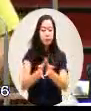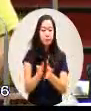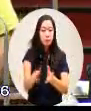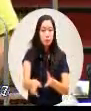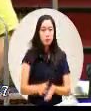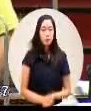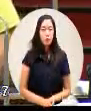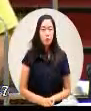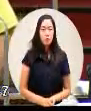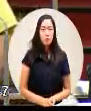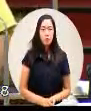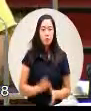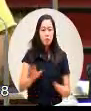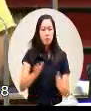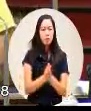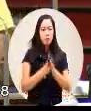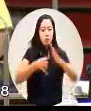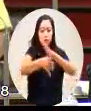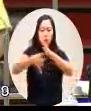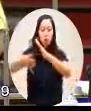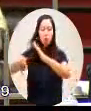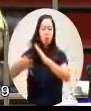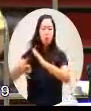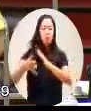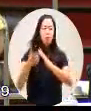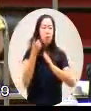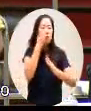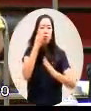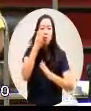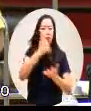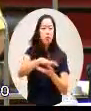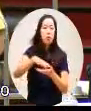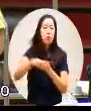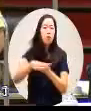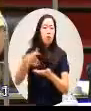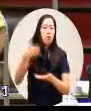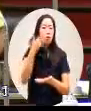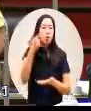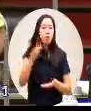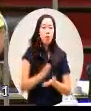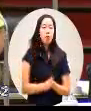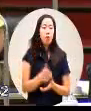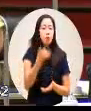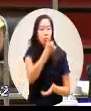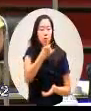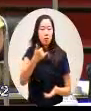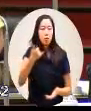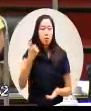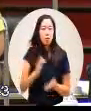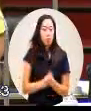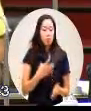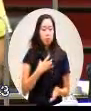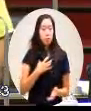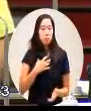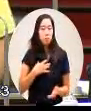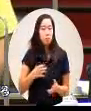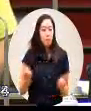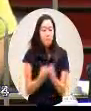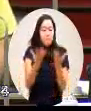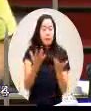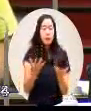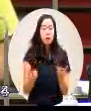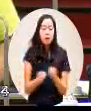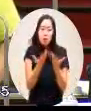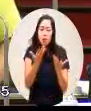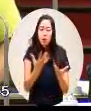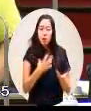杂，人也那么多，假借要去洽公，啊，来行破坏的事实，那发生的问题谁